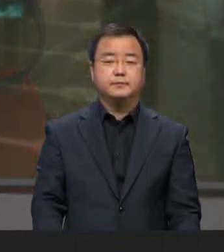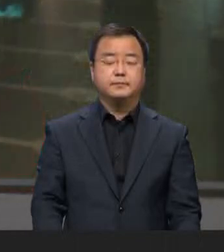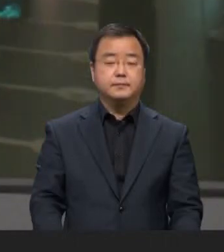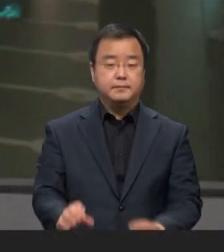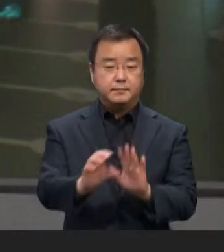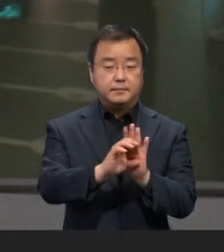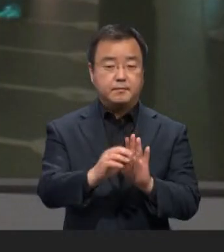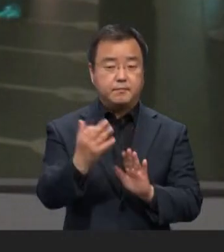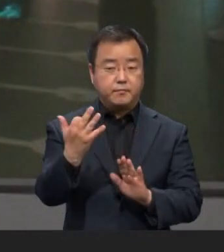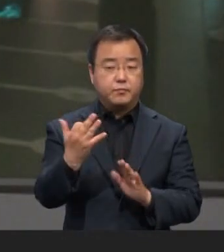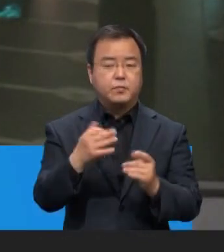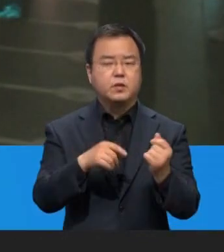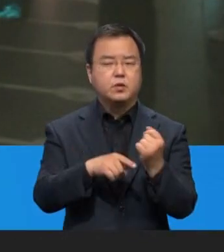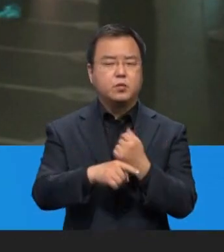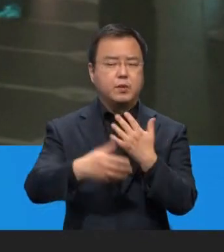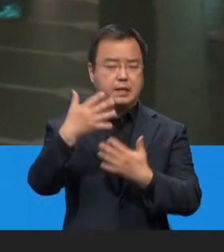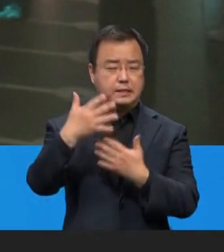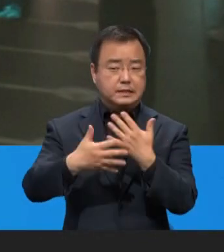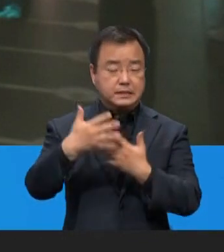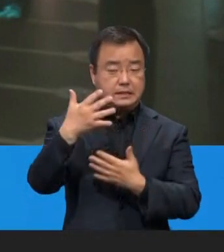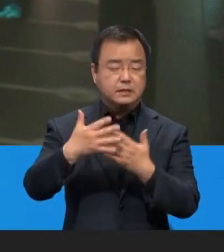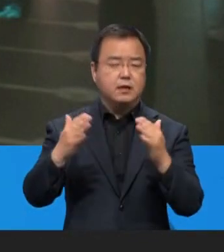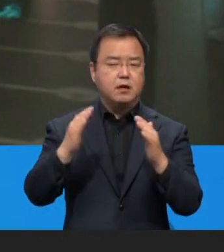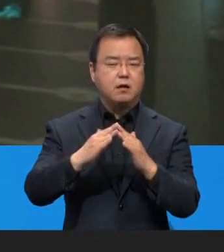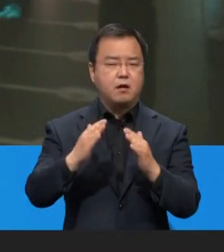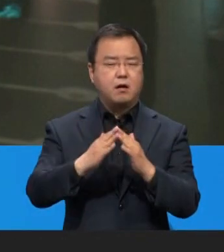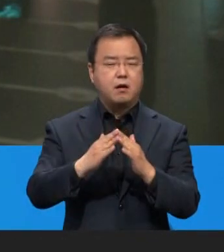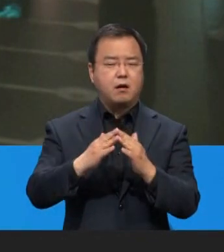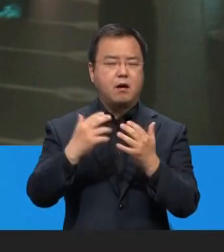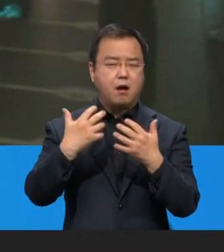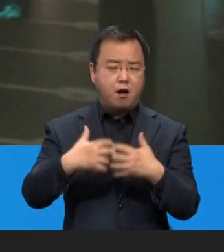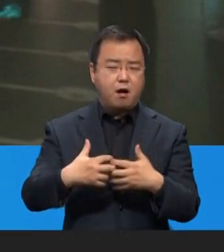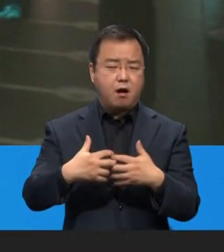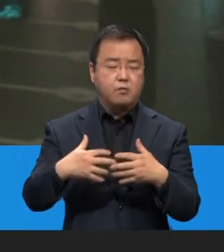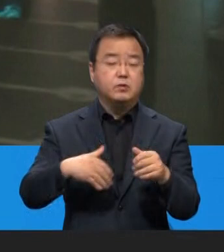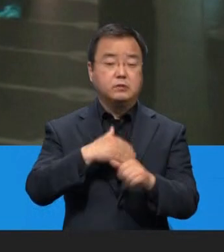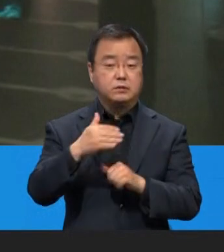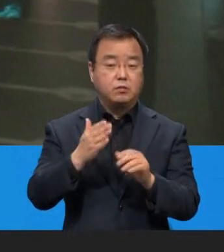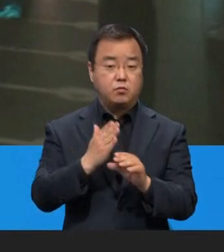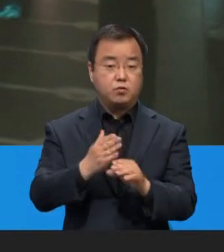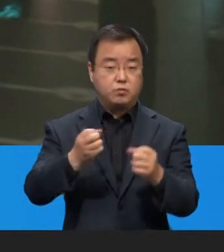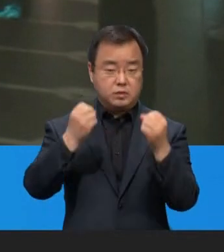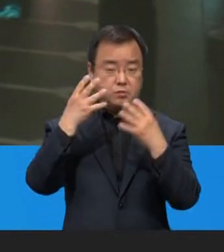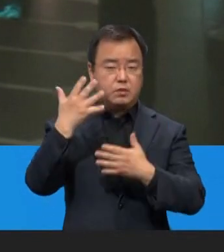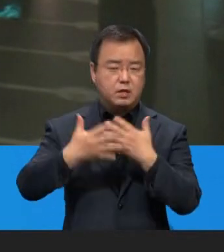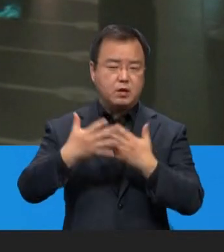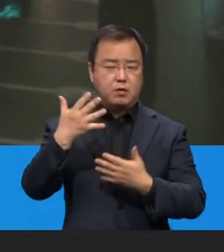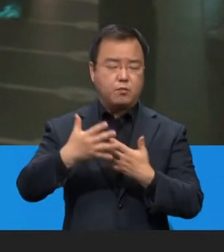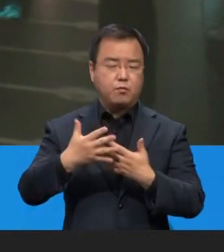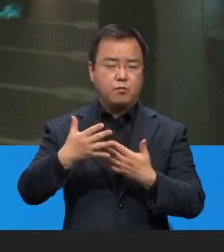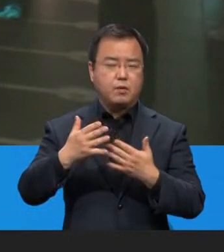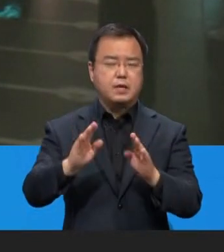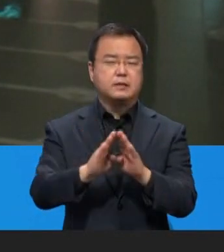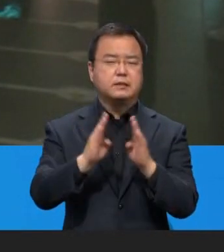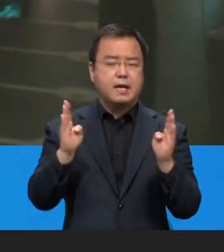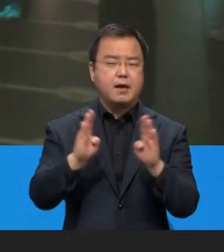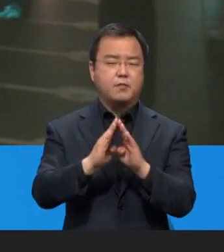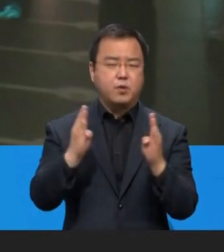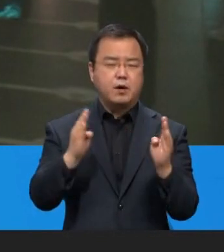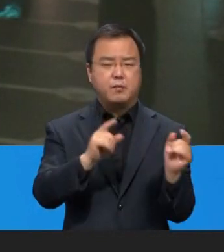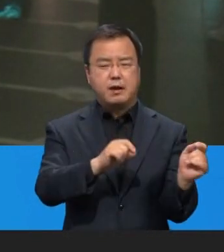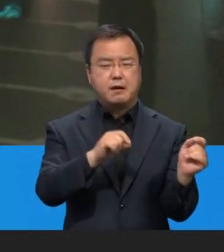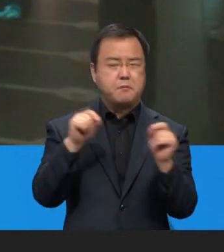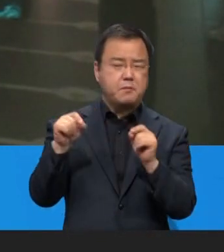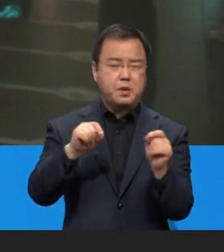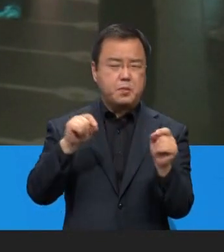네, 코로나19로 인해 극장가가 유례없는 불황으로 얼어붙었습니다. 신작 영화들도 줄줄이 개봉을 미루고 있는데요.